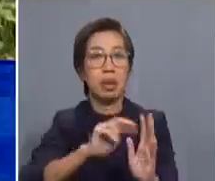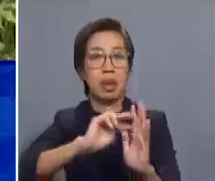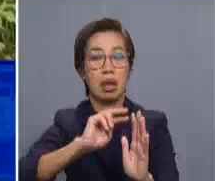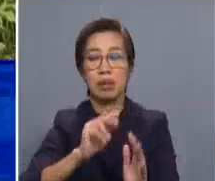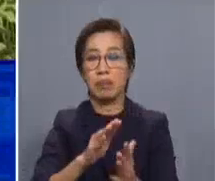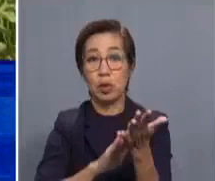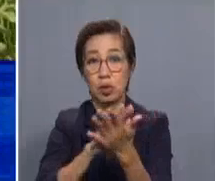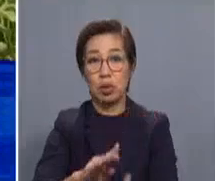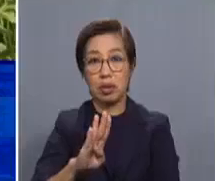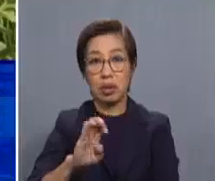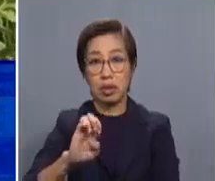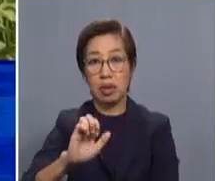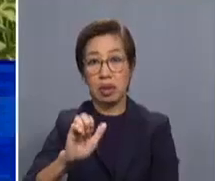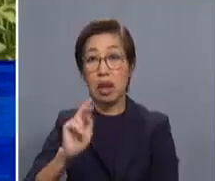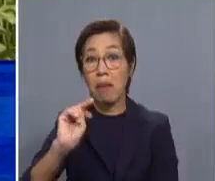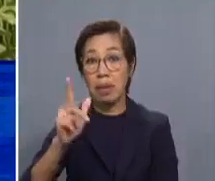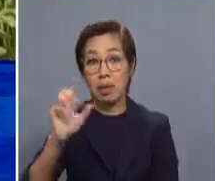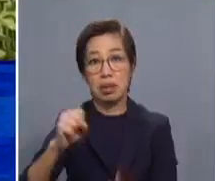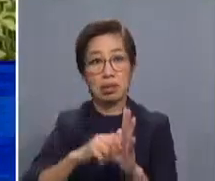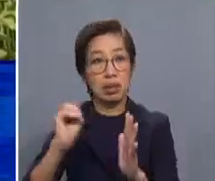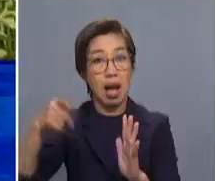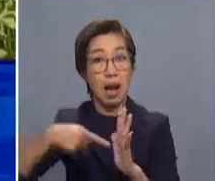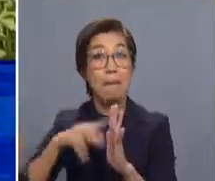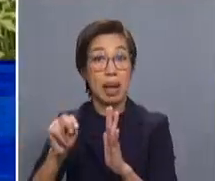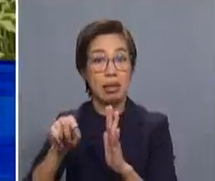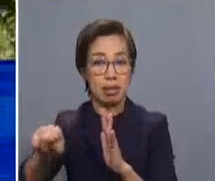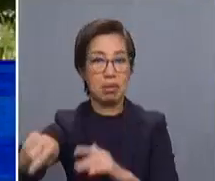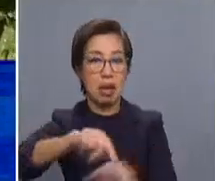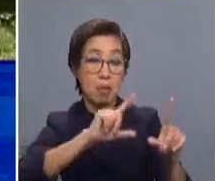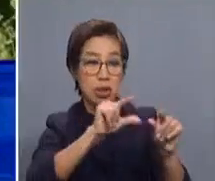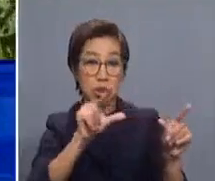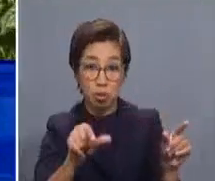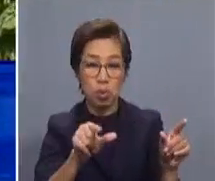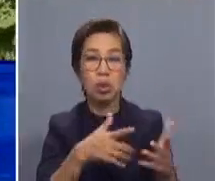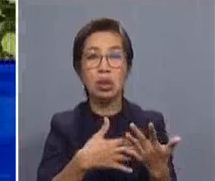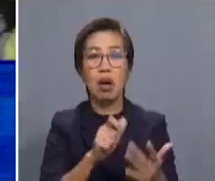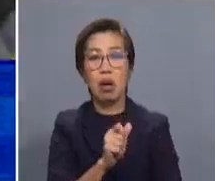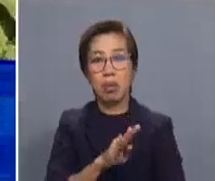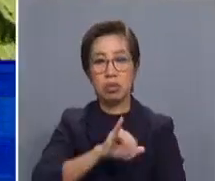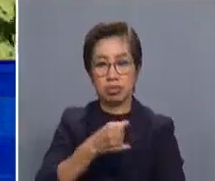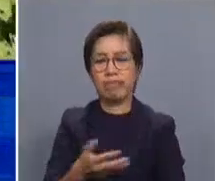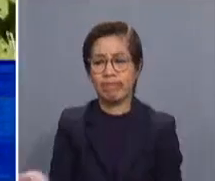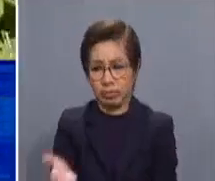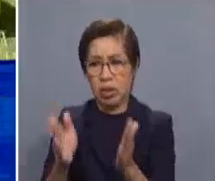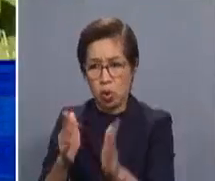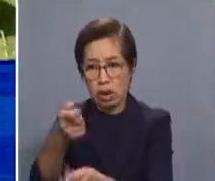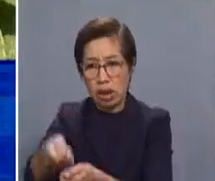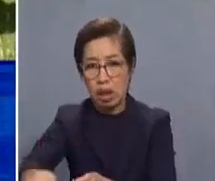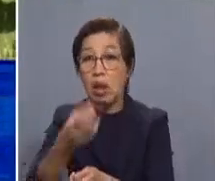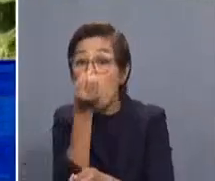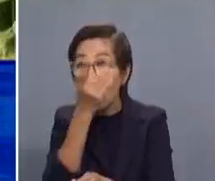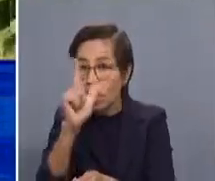ที่นี่นะฮะทางองค์การบริหารส่วนตำบลสระแก้วที่เพชรบูรณ์นะคะเขาส่งเสริมเหรอให้เกษตรกรเนี่ยผ่านมา